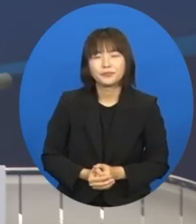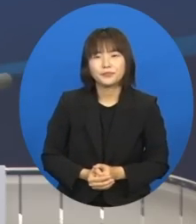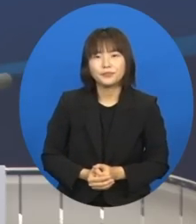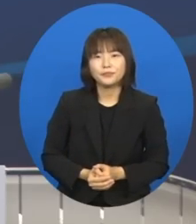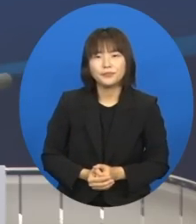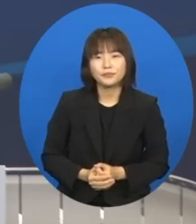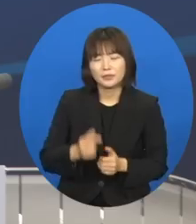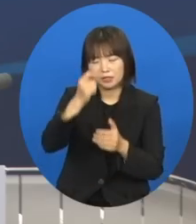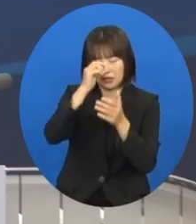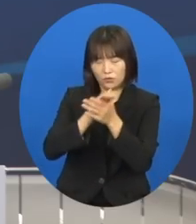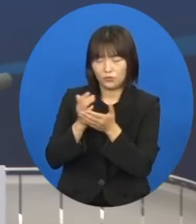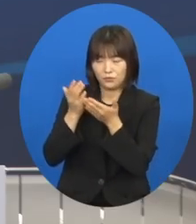기도했습니다.